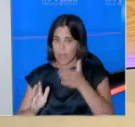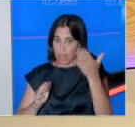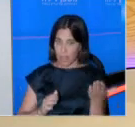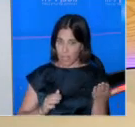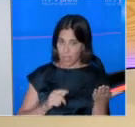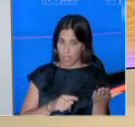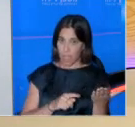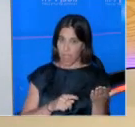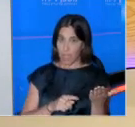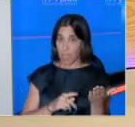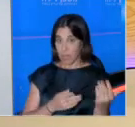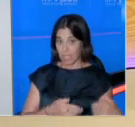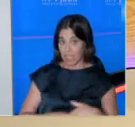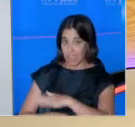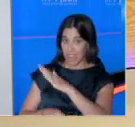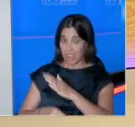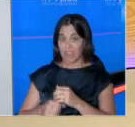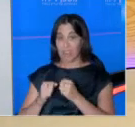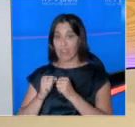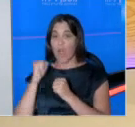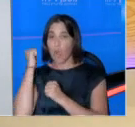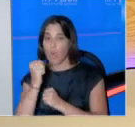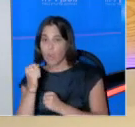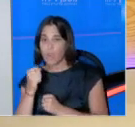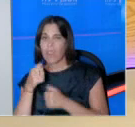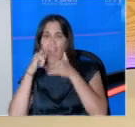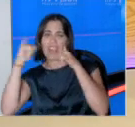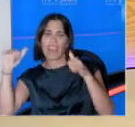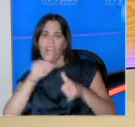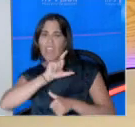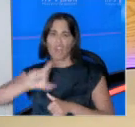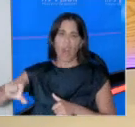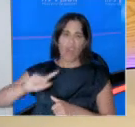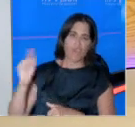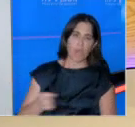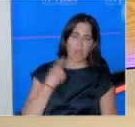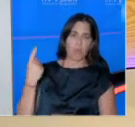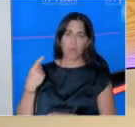אחד ממנו יצא הרוצח צעק וזעק שלא ניתן להאשים את כולם